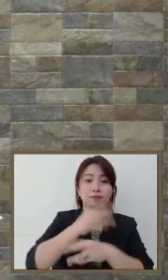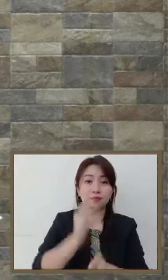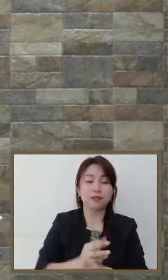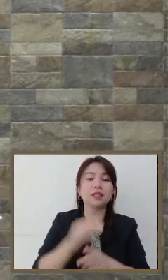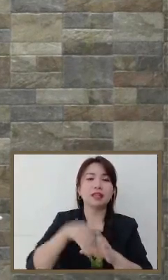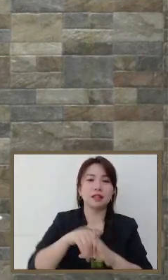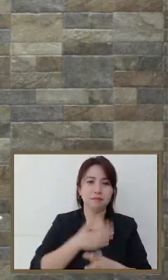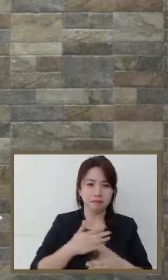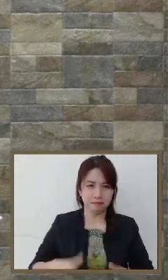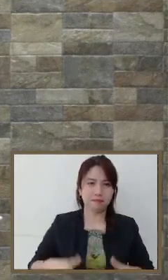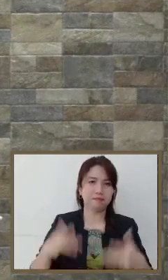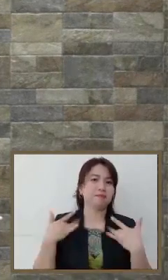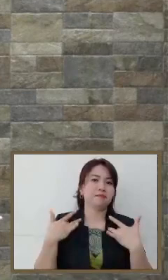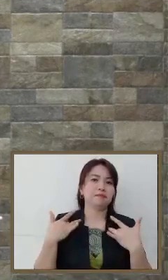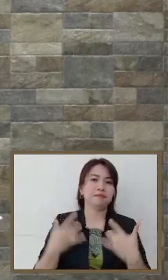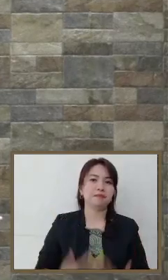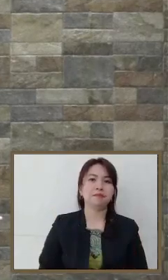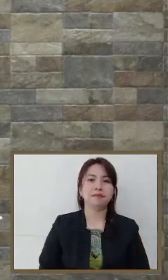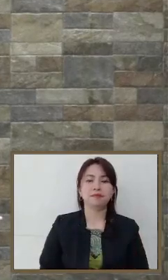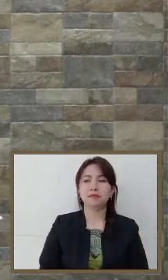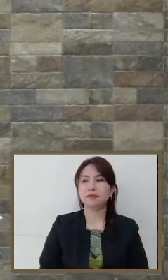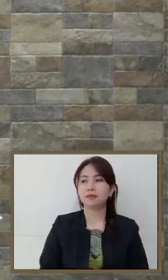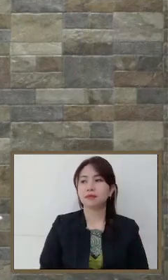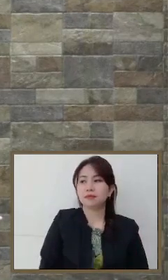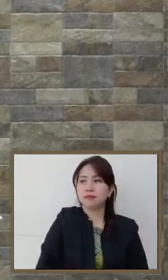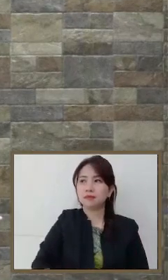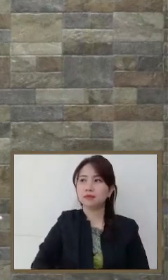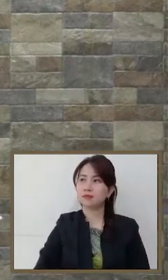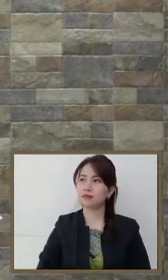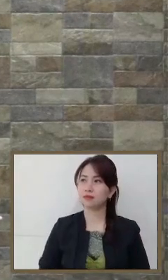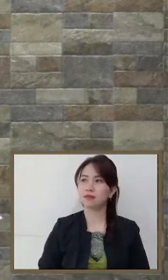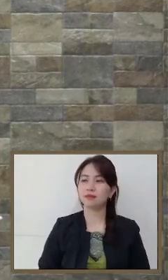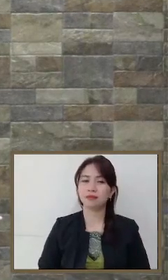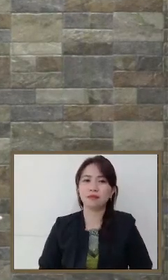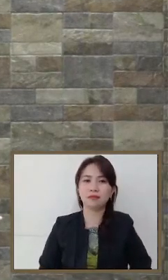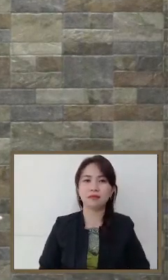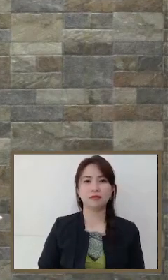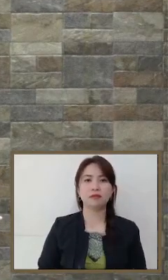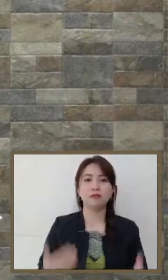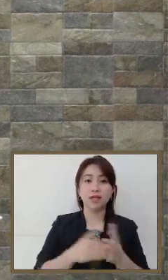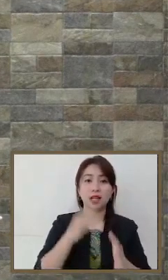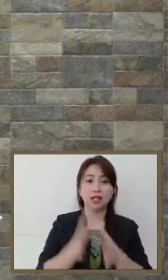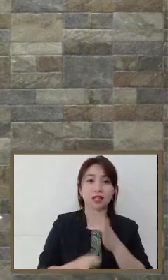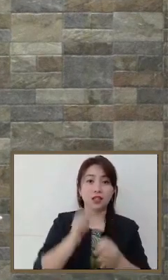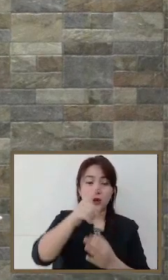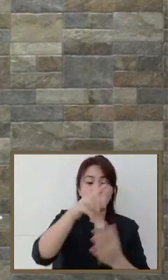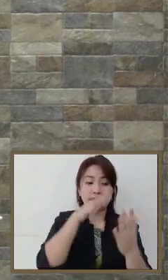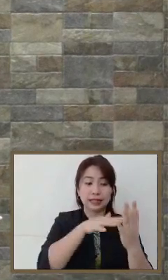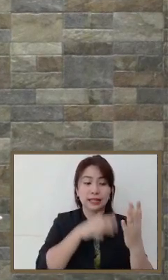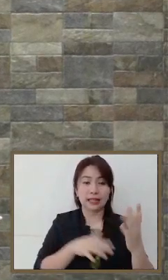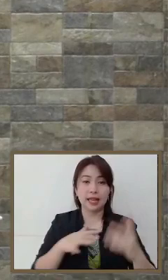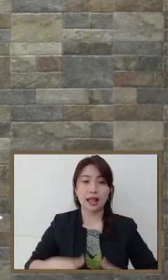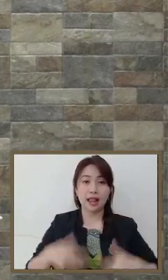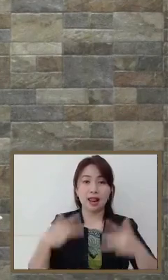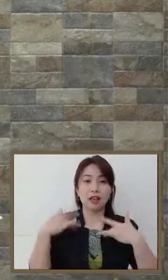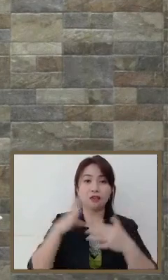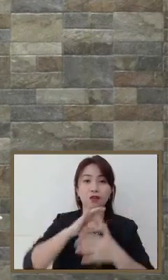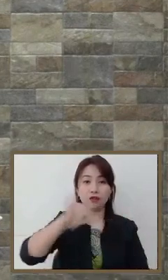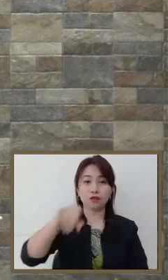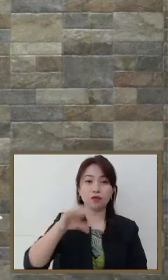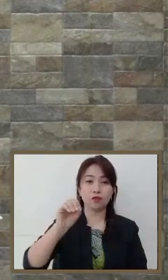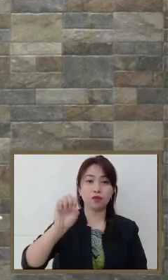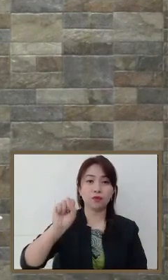aking buhay pag pinag-aralan niyo po ang buhay po ni Joseph si Joseph po alam